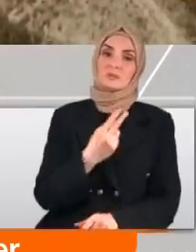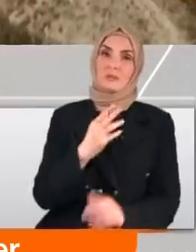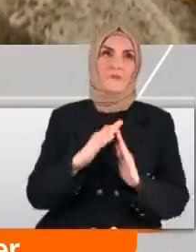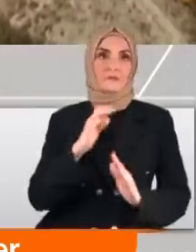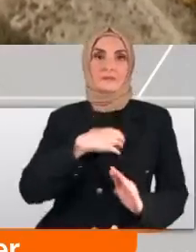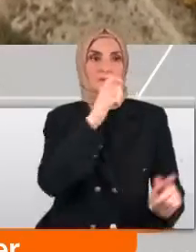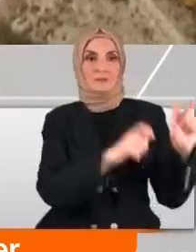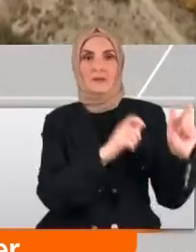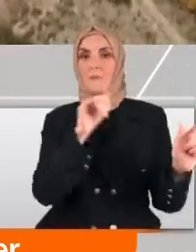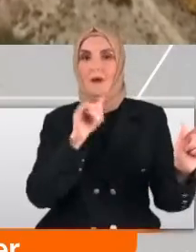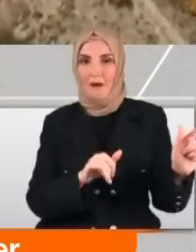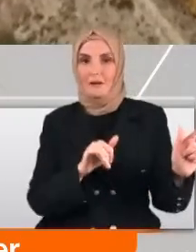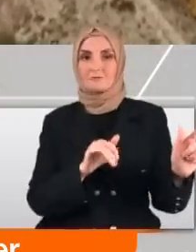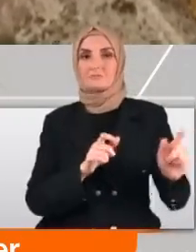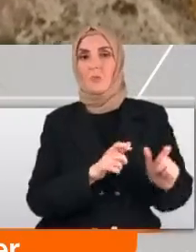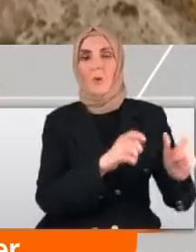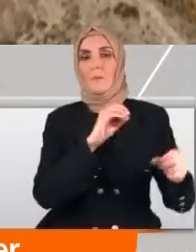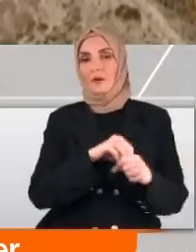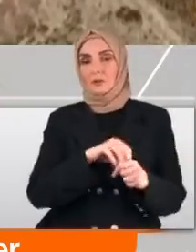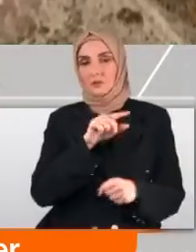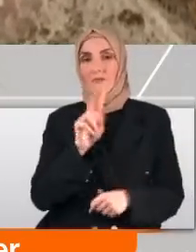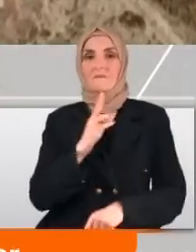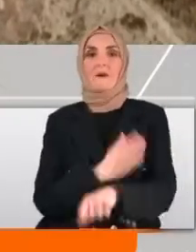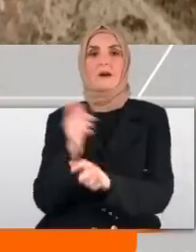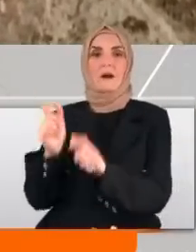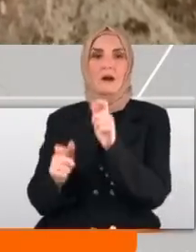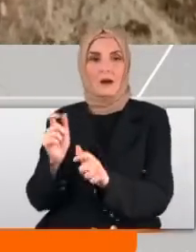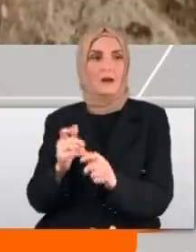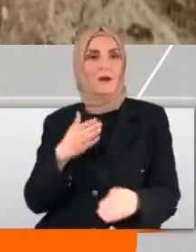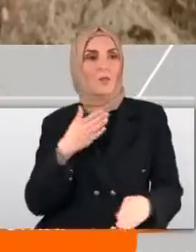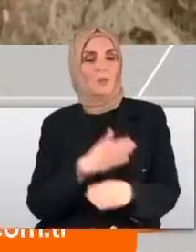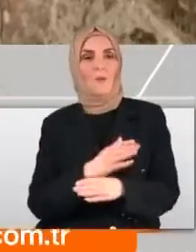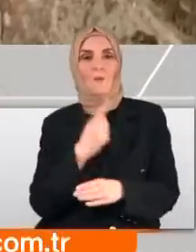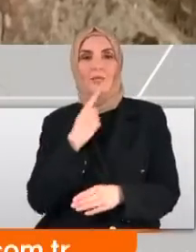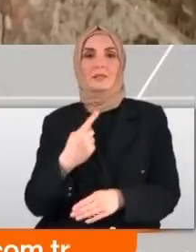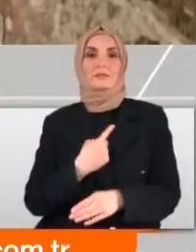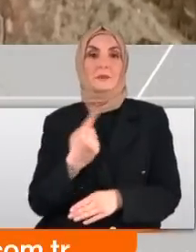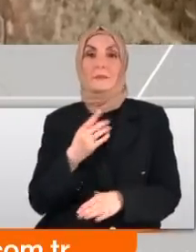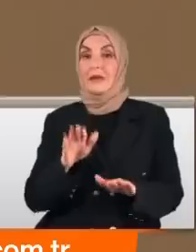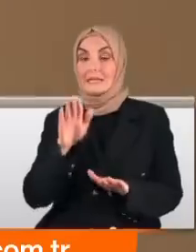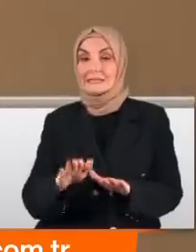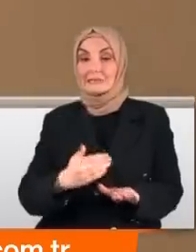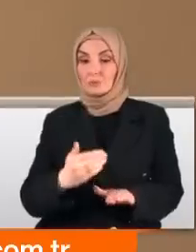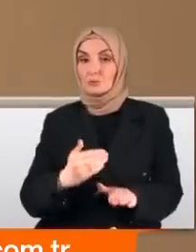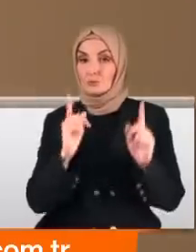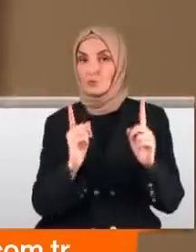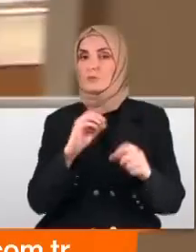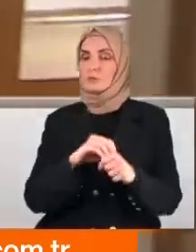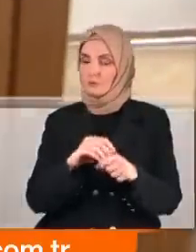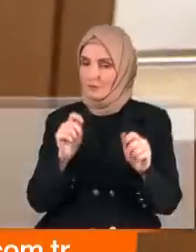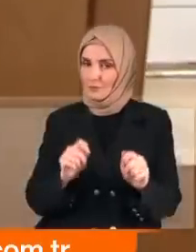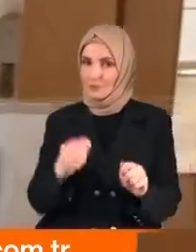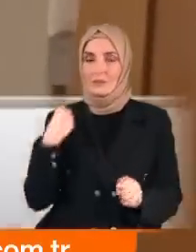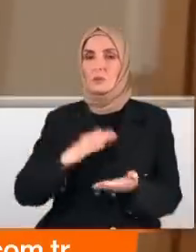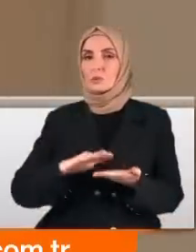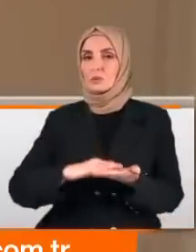herkesin kabul edeceği, vatandaşlarımızın doğru diyeceği bir adımı önümüzdeki dönemde de atacağız. Yeni düzenlemenin